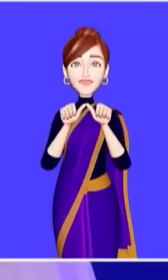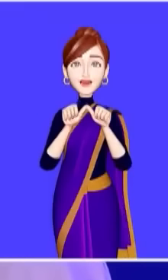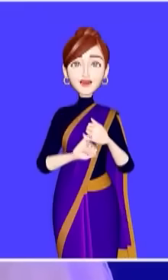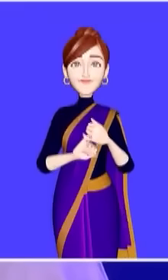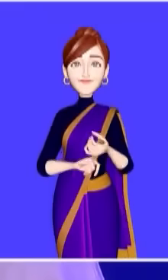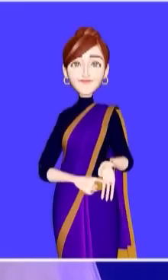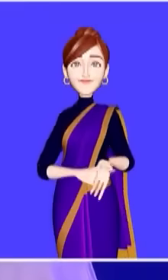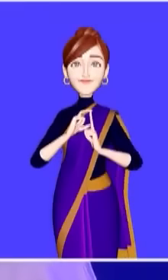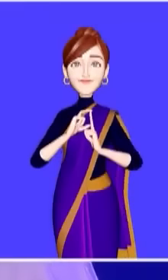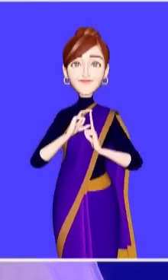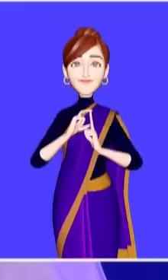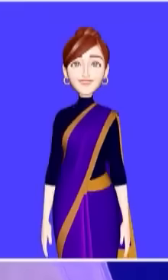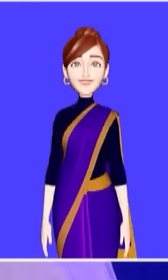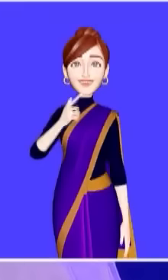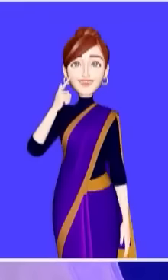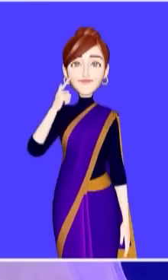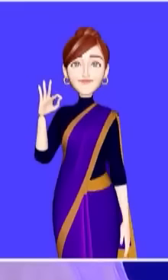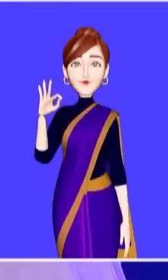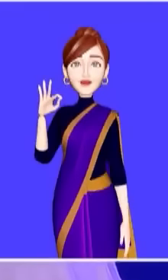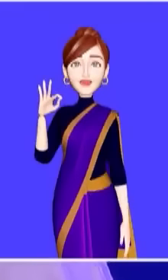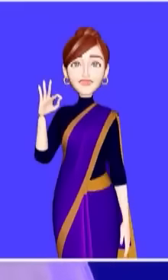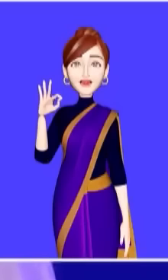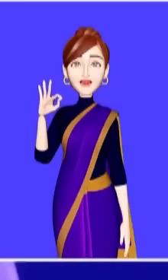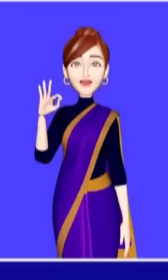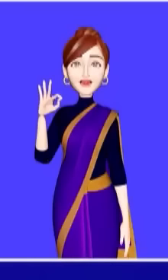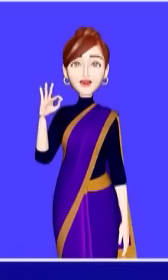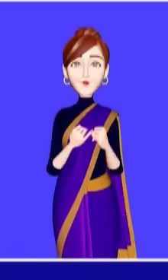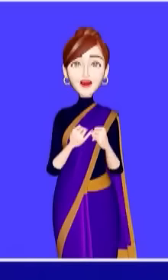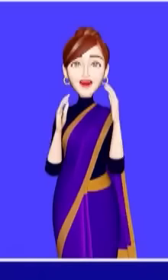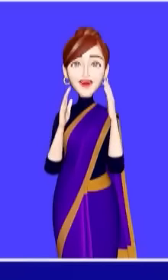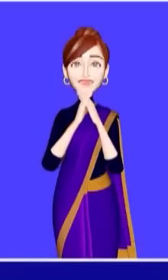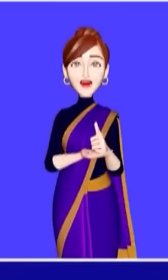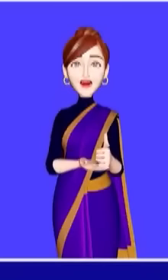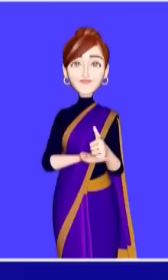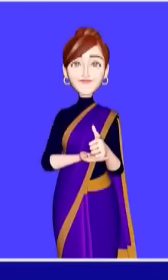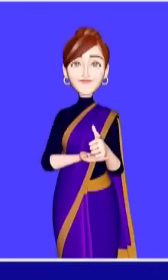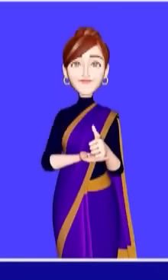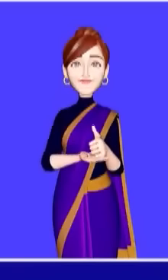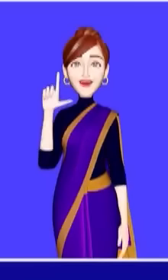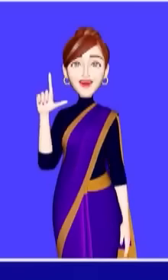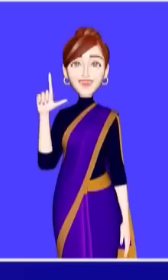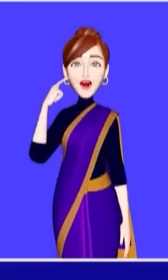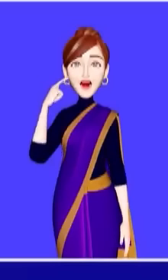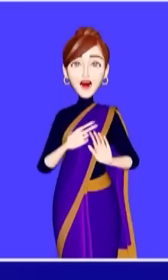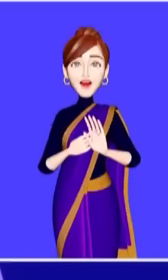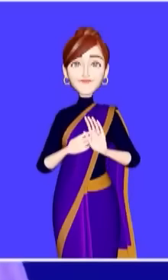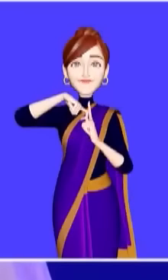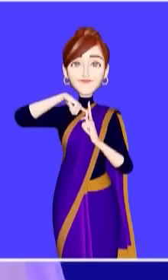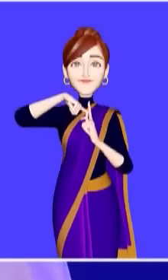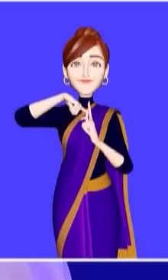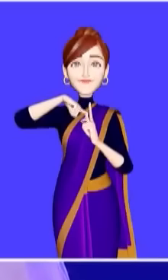को हायर वैल्यू, क्रिएटिव और मीनिंगफुल रोल्स भी